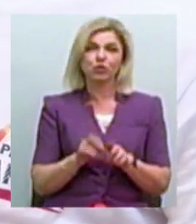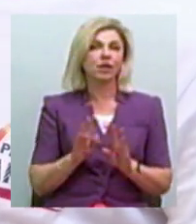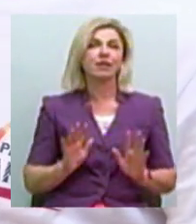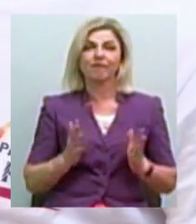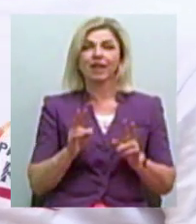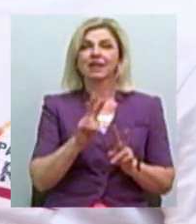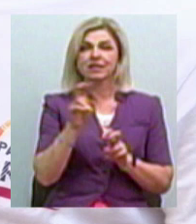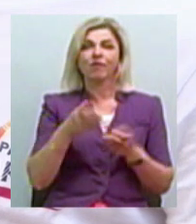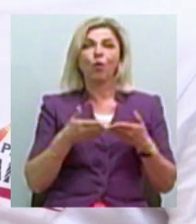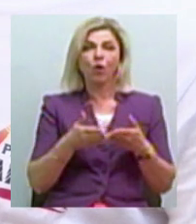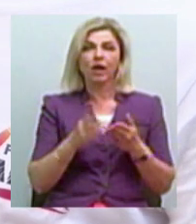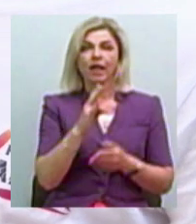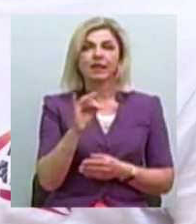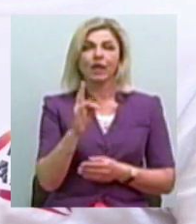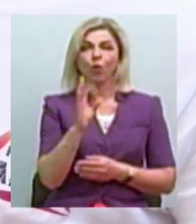була назва корабля